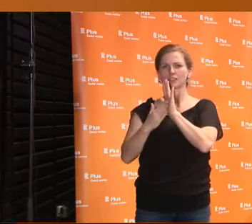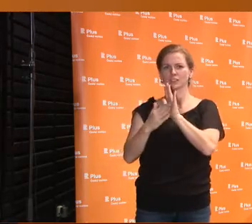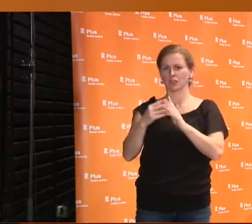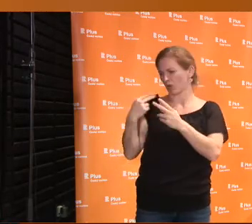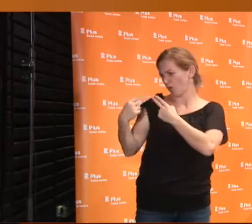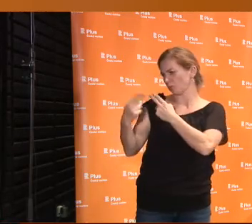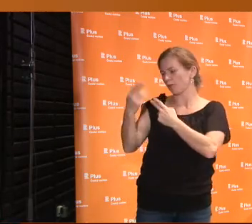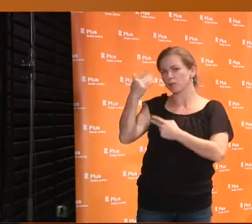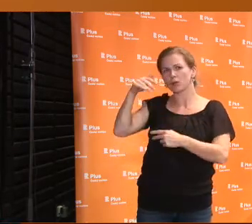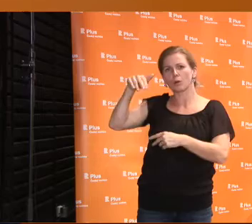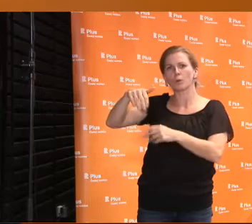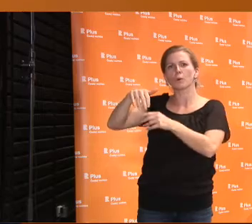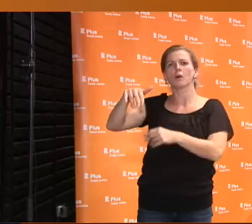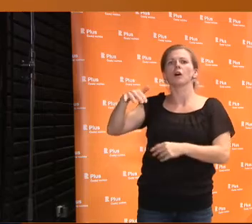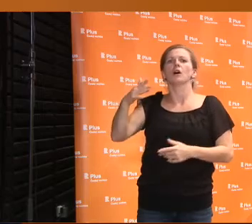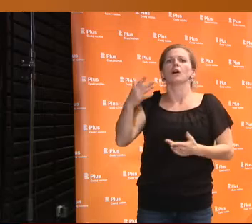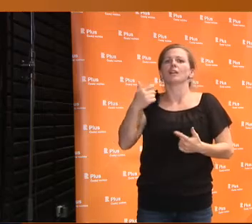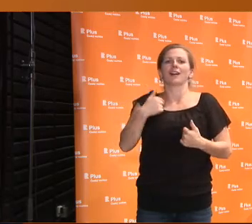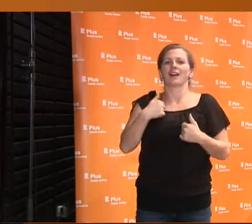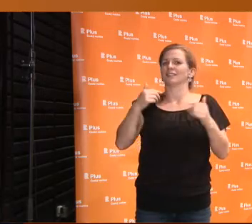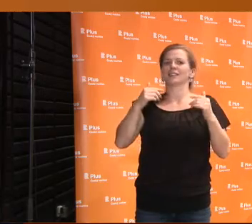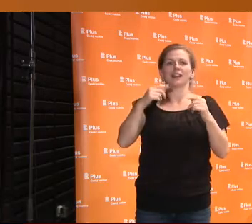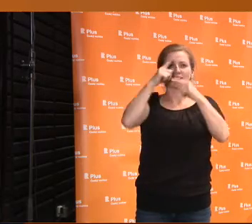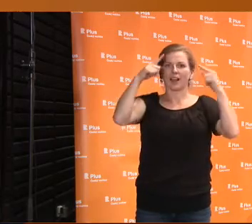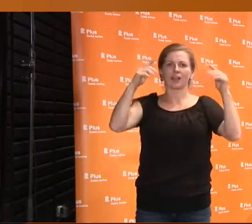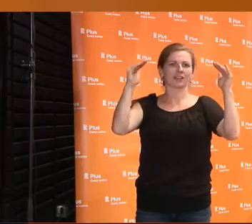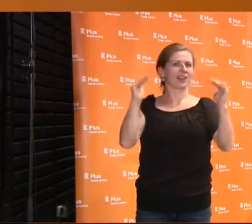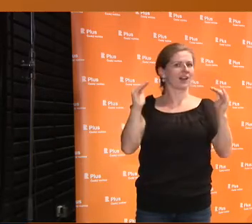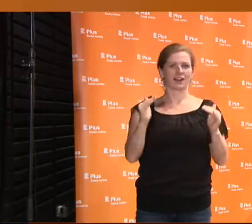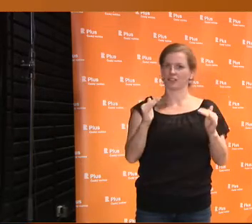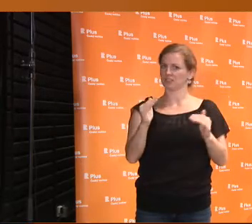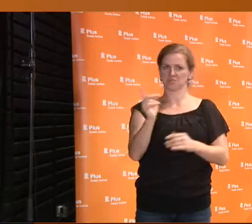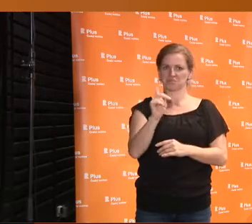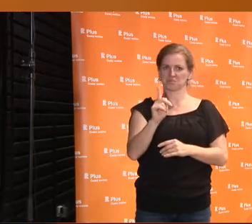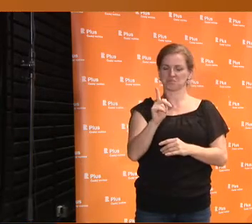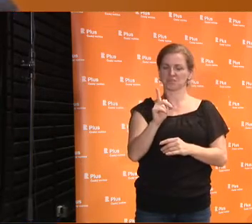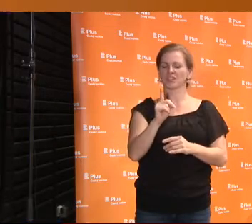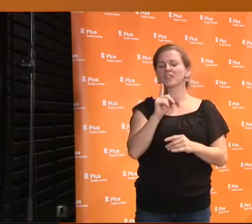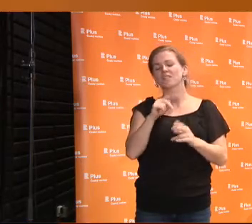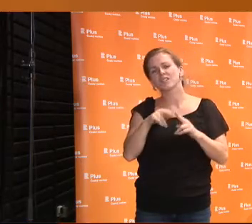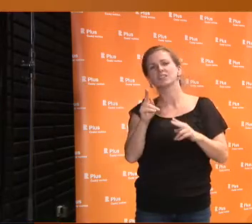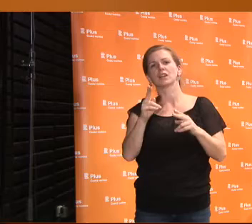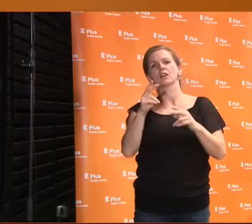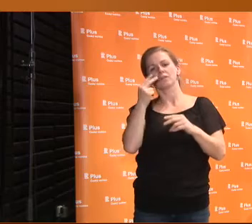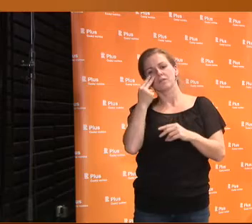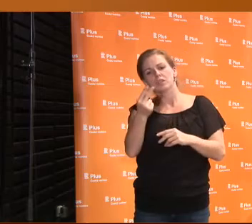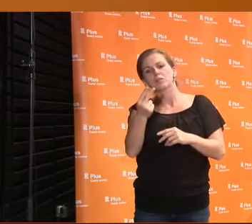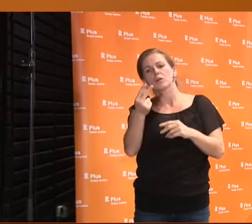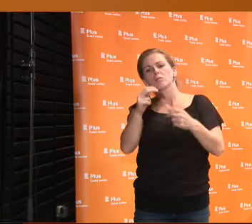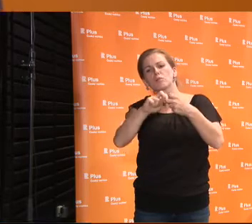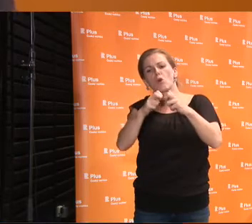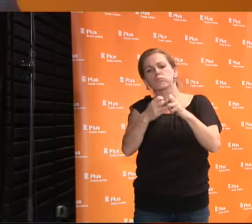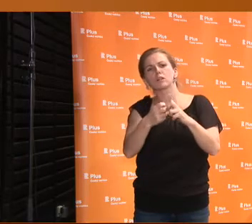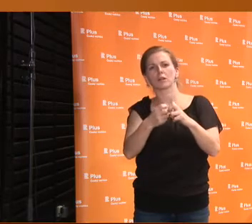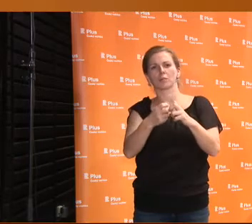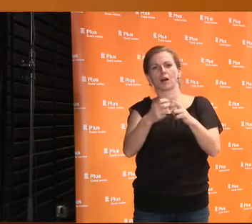své odpovědi. Já to nevidím jako degradaci. Já vidím skutečně jako problém, že musíme změnit přístup ke vzdělávání a